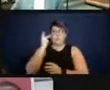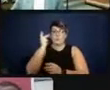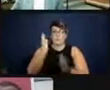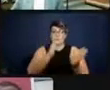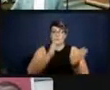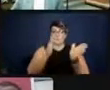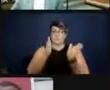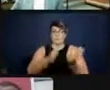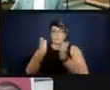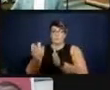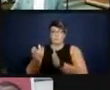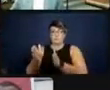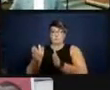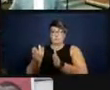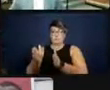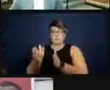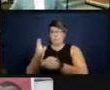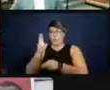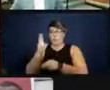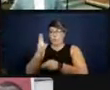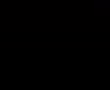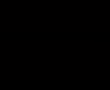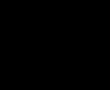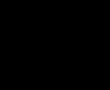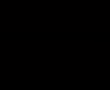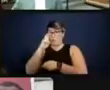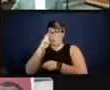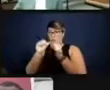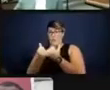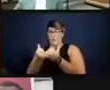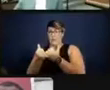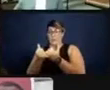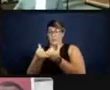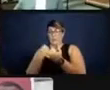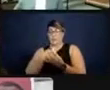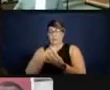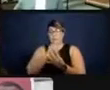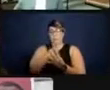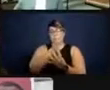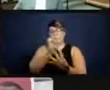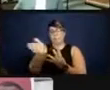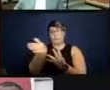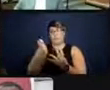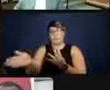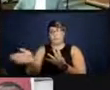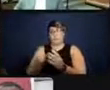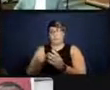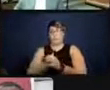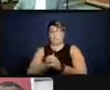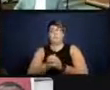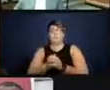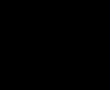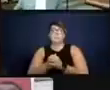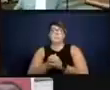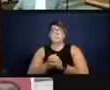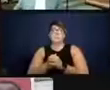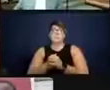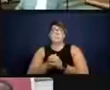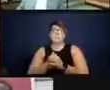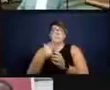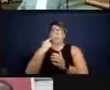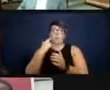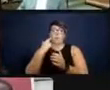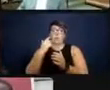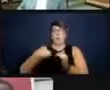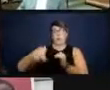ambavyo wanaweza kutumia vipawa vyao ili waweze kuendelea mbele na masomo. Na pia